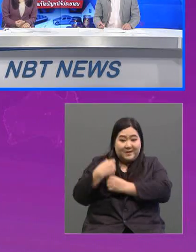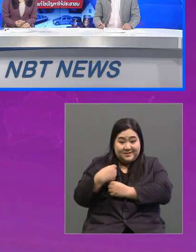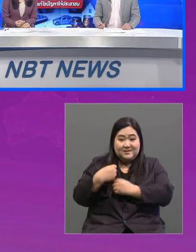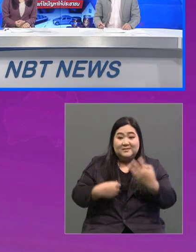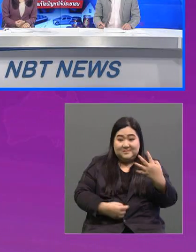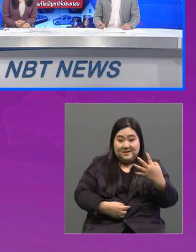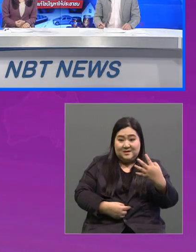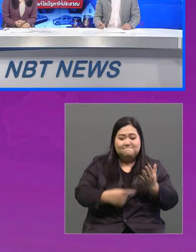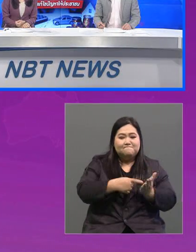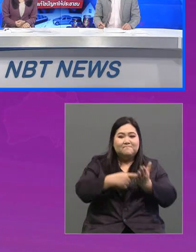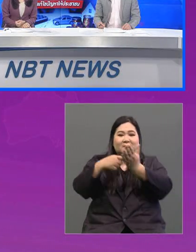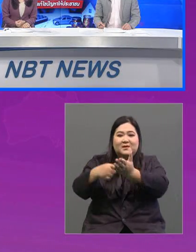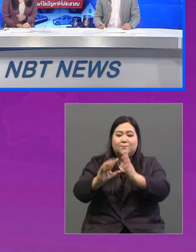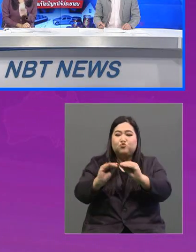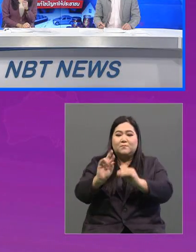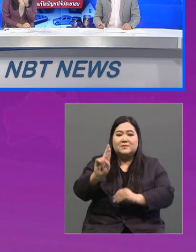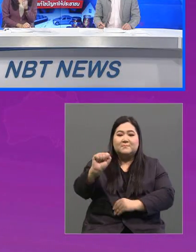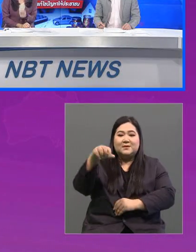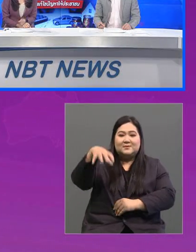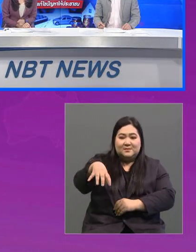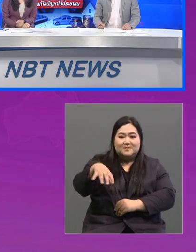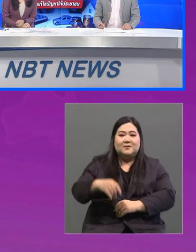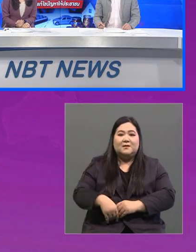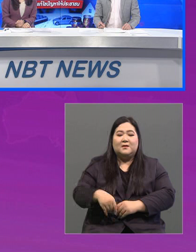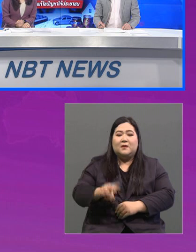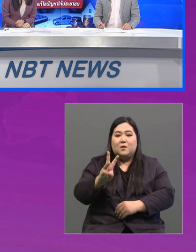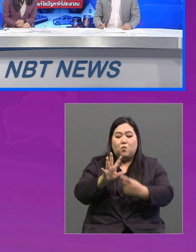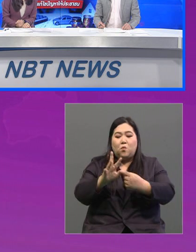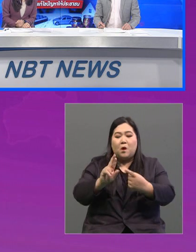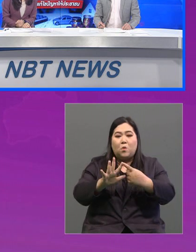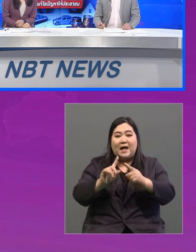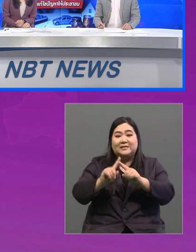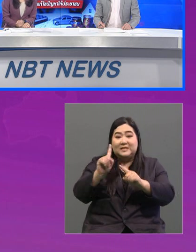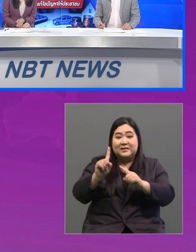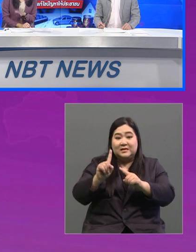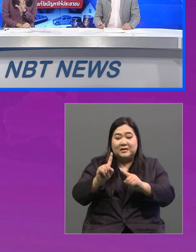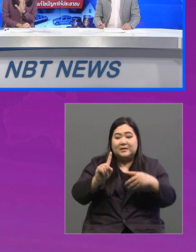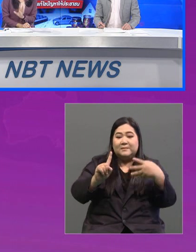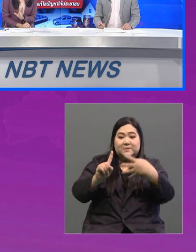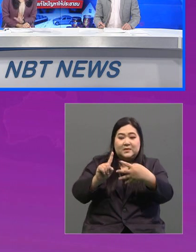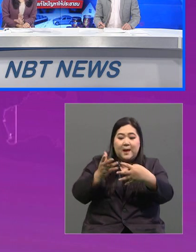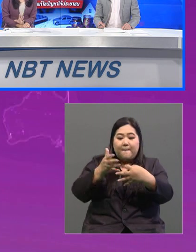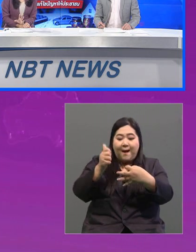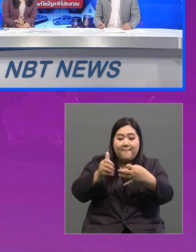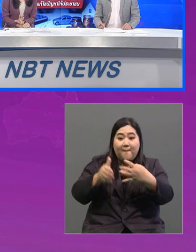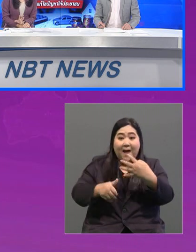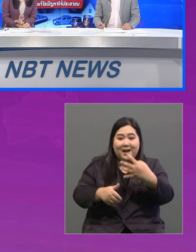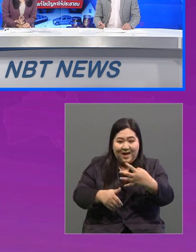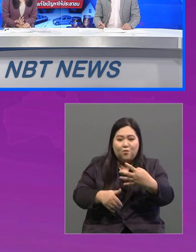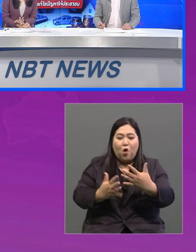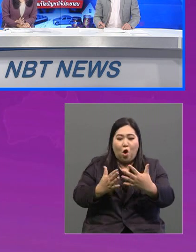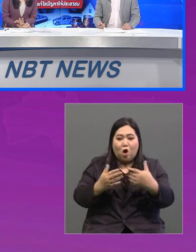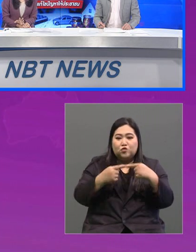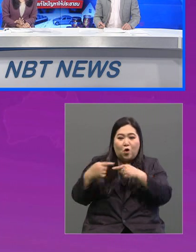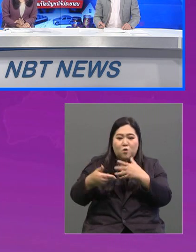ถูกนำเสนอเข้าสู่ที่ประชุมสภาแล้วผ่านวาระแรกแล้วทั้ง 4ร่างด้วยนะครับ